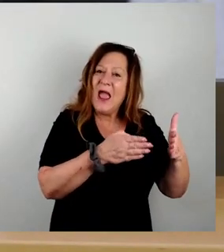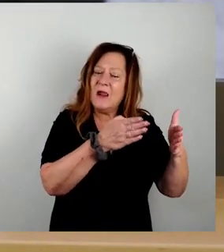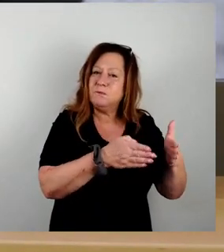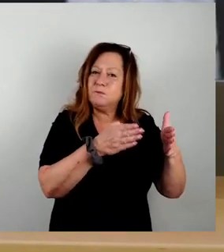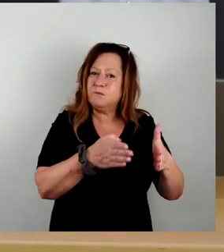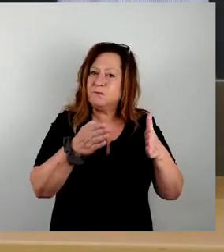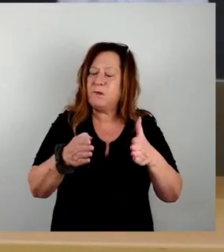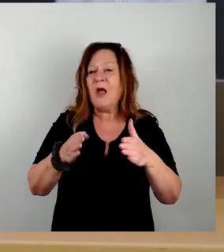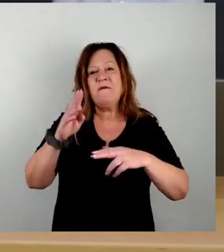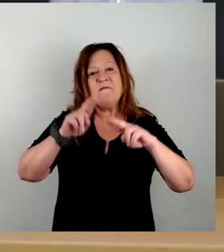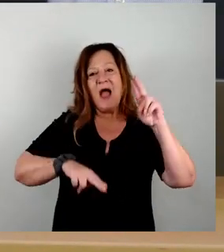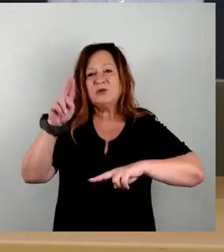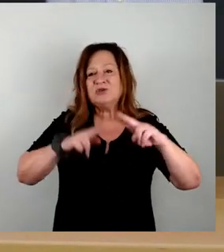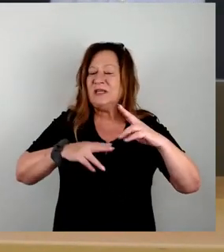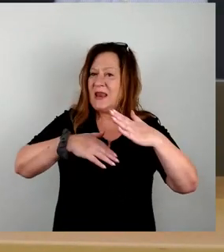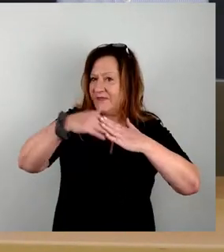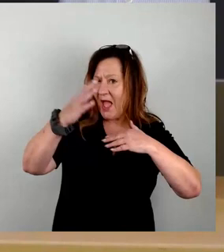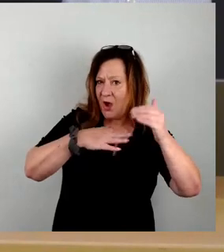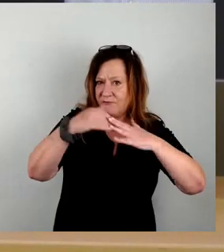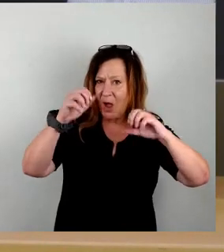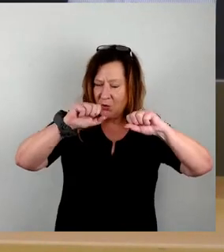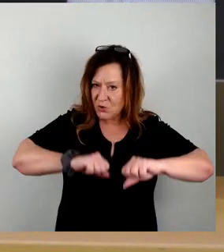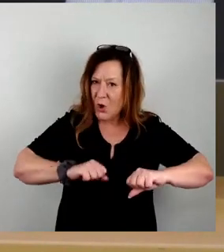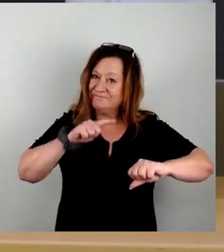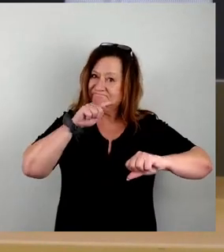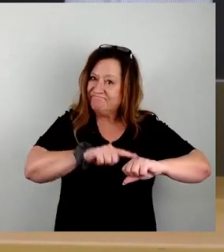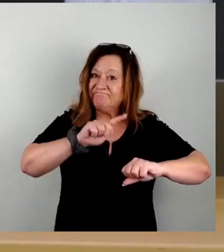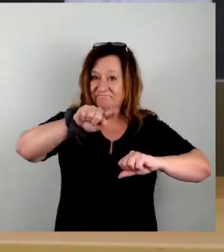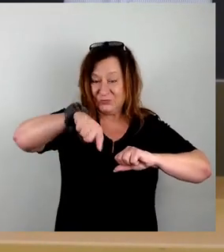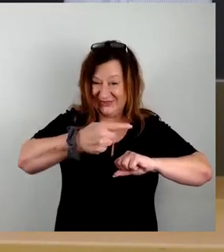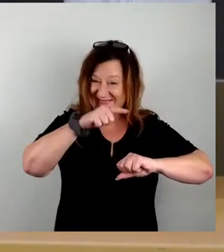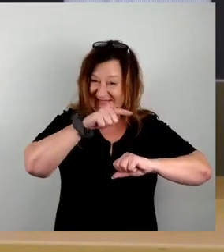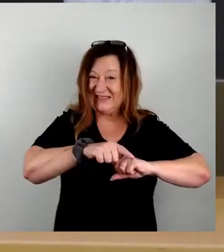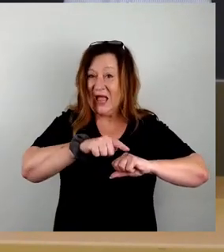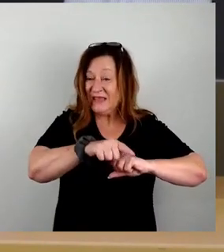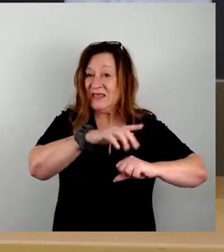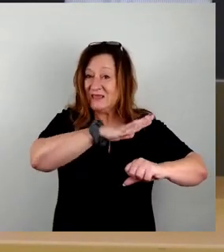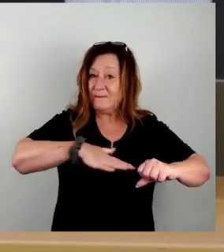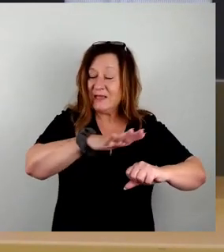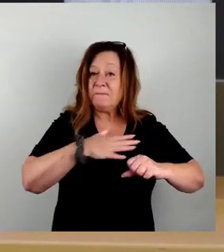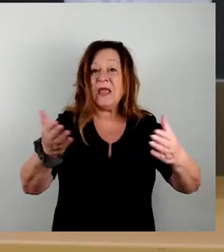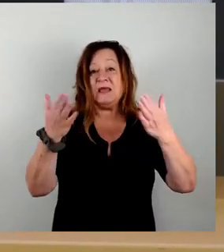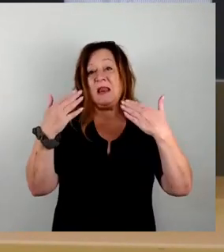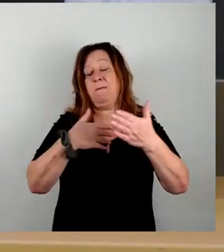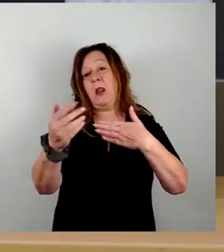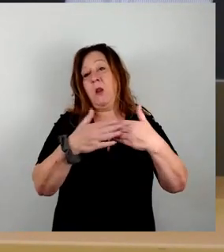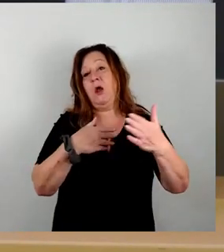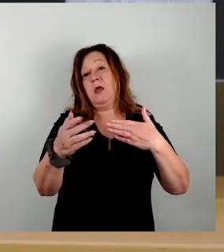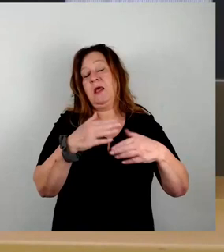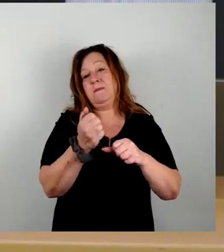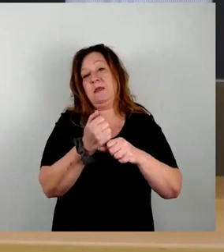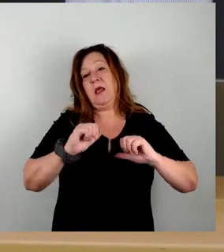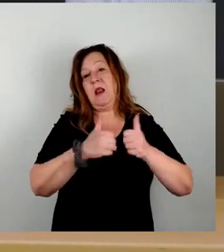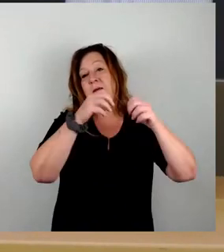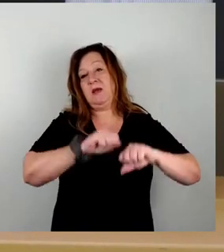aufbauen können, die dann Klimaneutralität in diesen Gebieten erzeugt und ich sage mal sowohl für Dresden insgesamt, aber